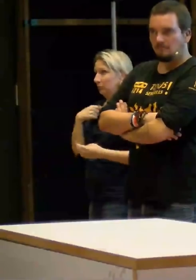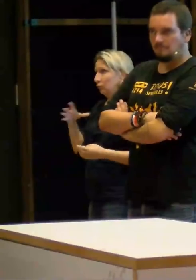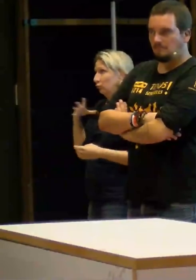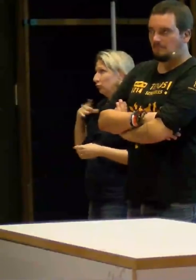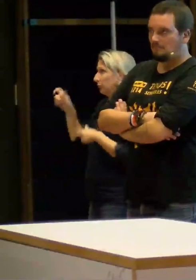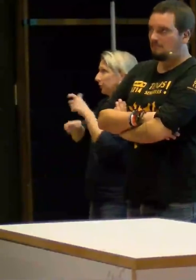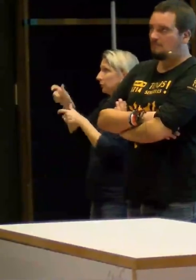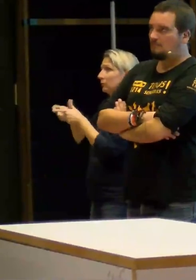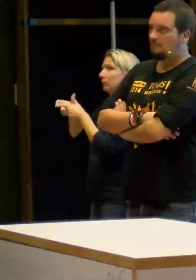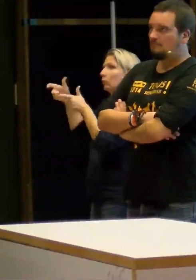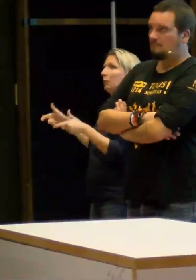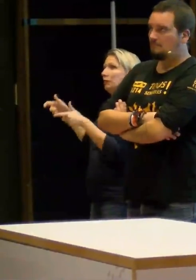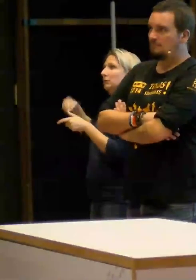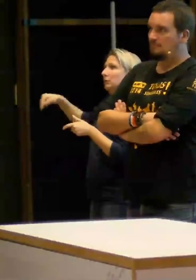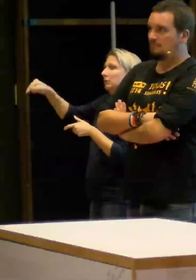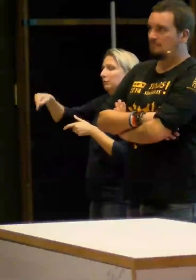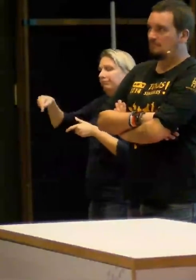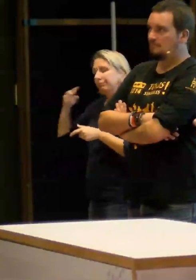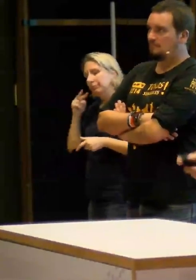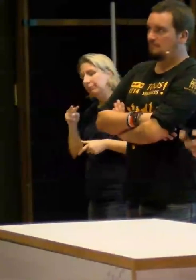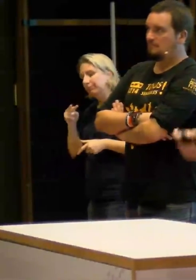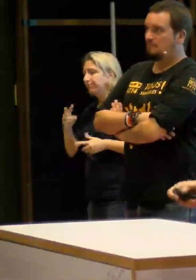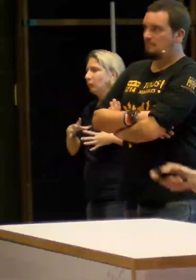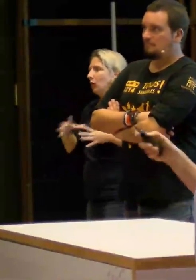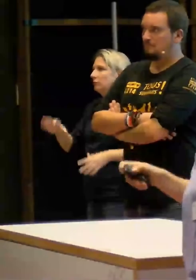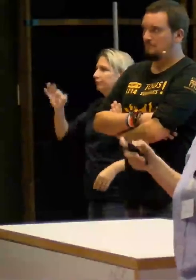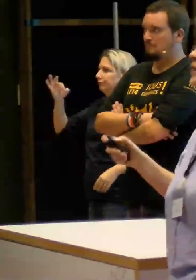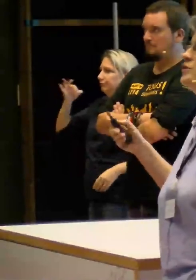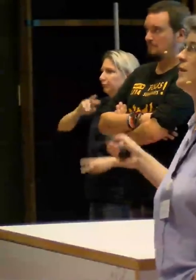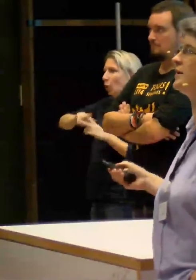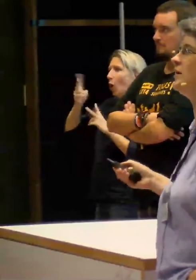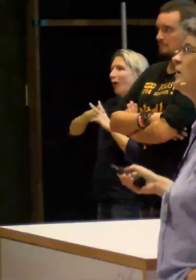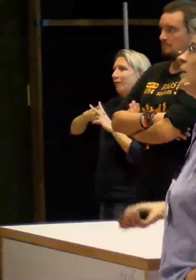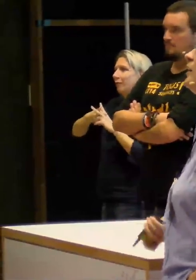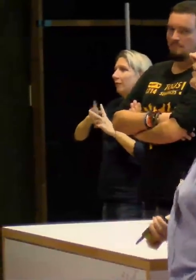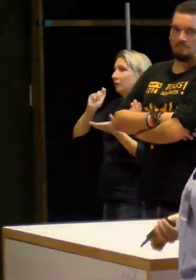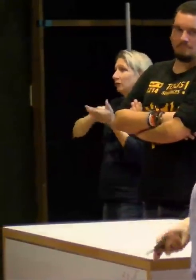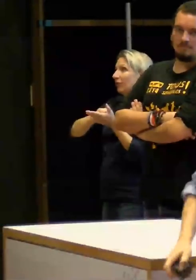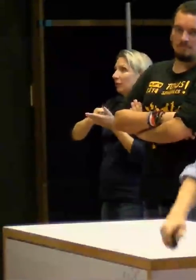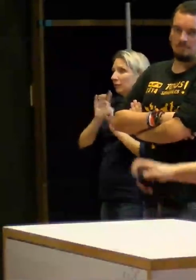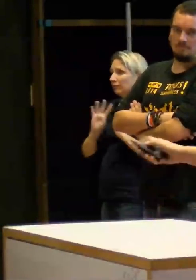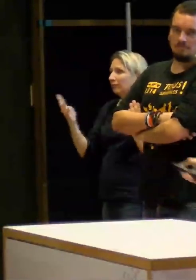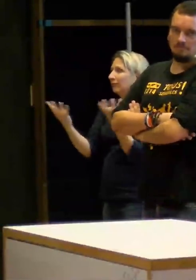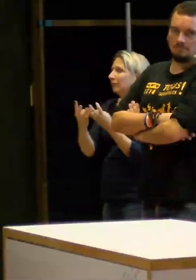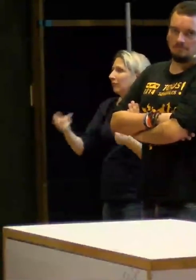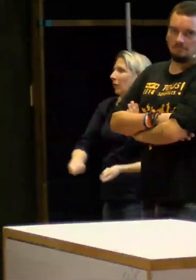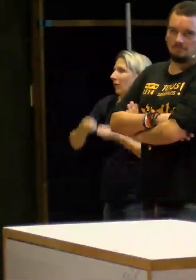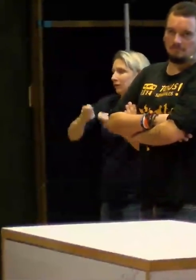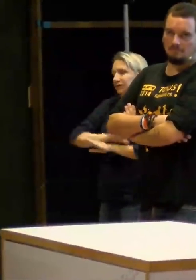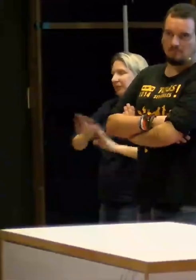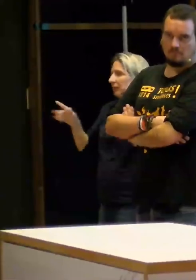d'acteurs de l'agroalimentaire qui se sont engagés à ne plus utiliser d'œufs de poule élevés en cage de batterie et pour les plus tardifs